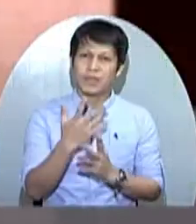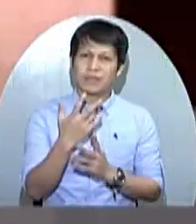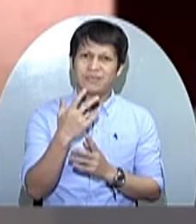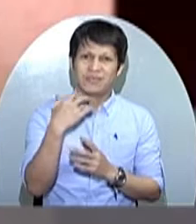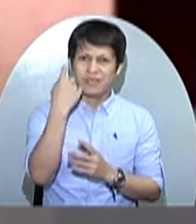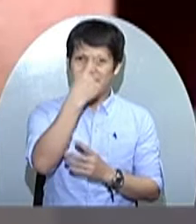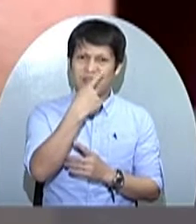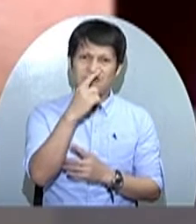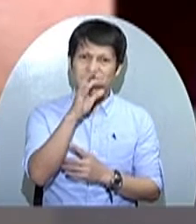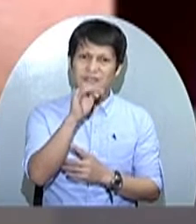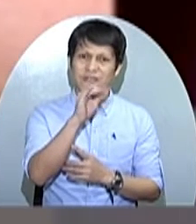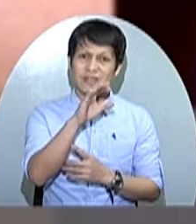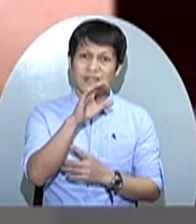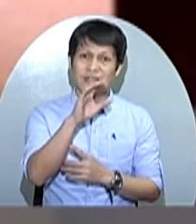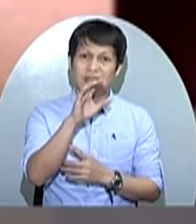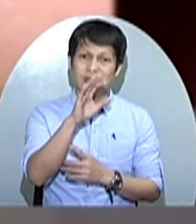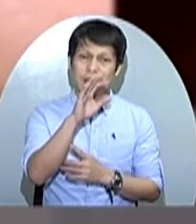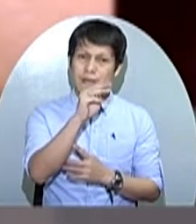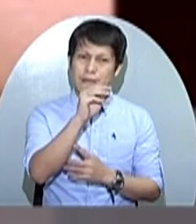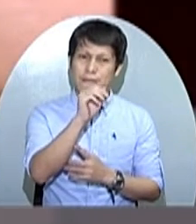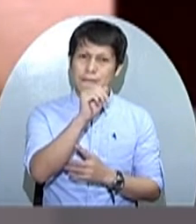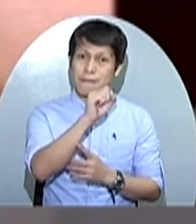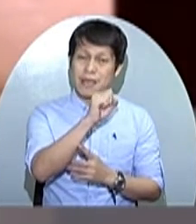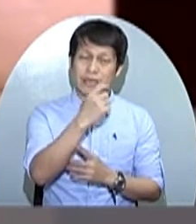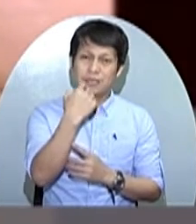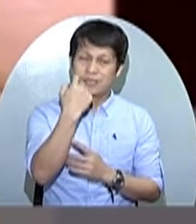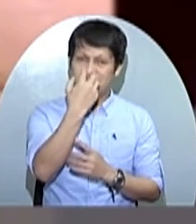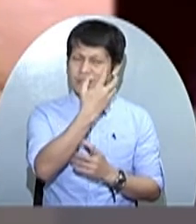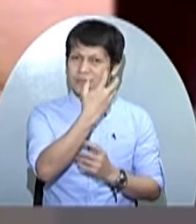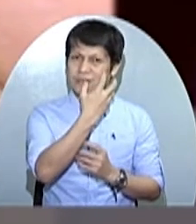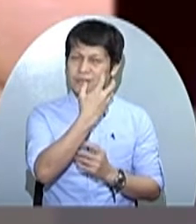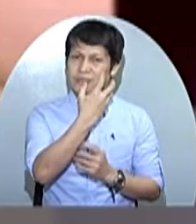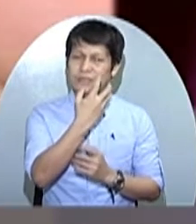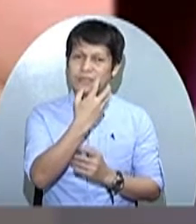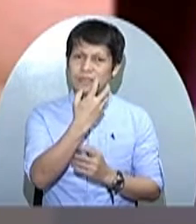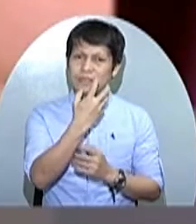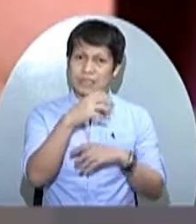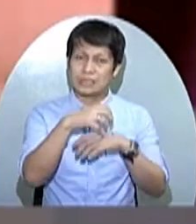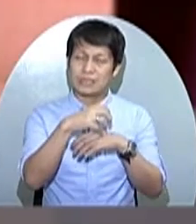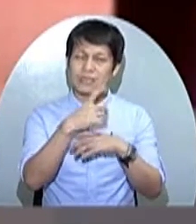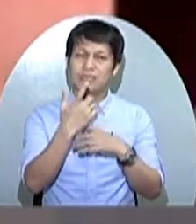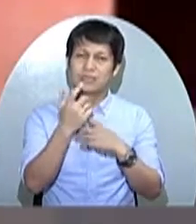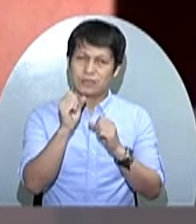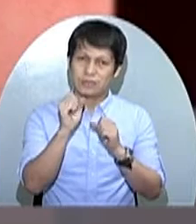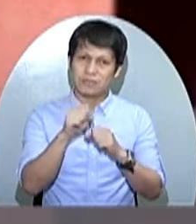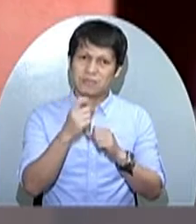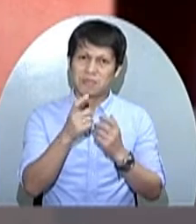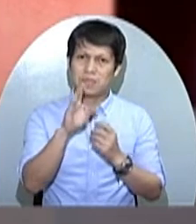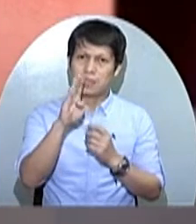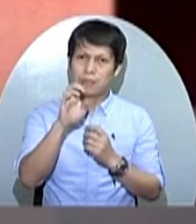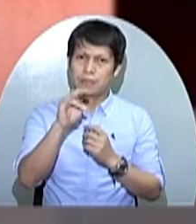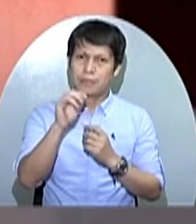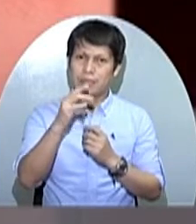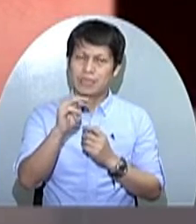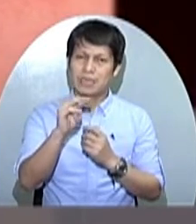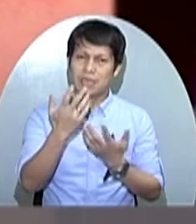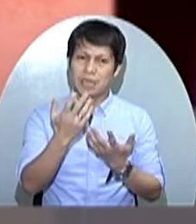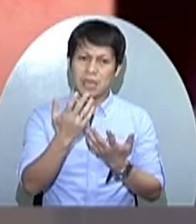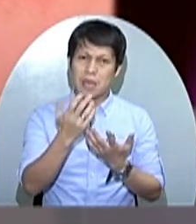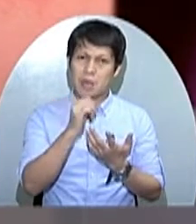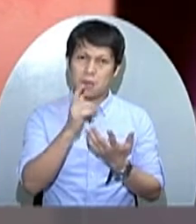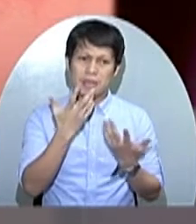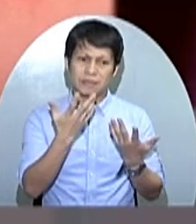Ang facial mask ay kakaibang pamamagaw pagkakaroon ng bukol sa mukha o pisngi. Maaring ito ay benign at